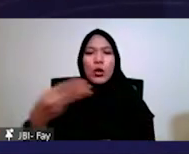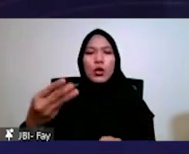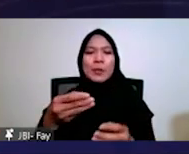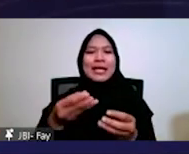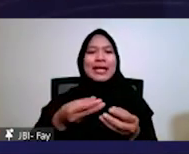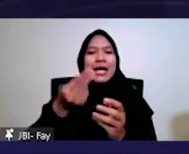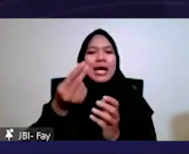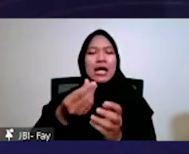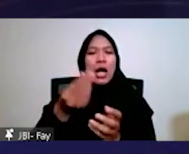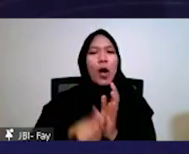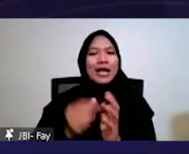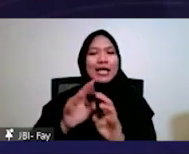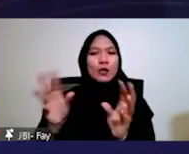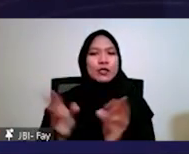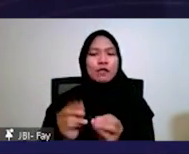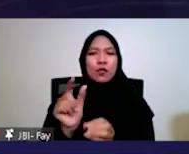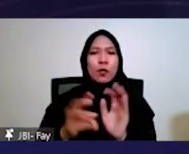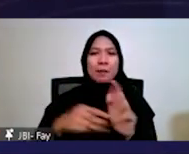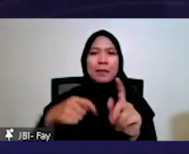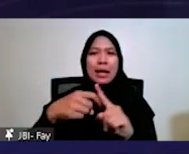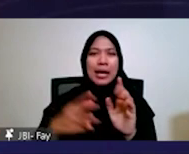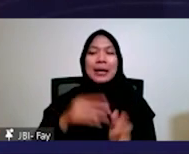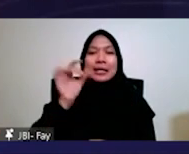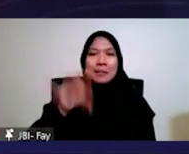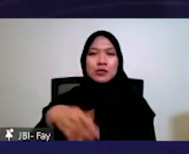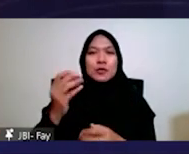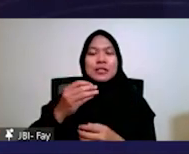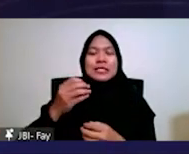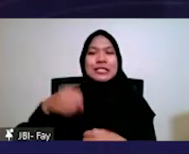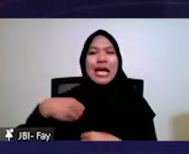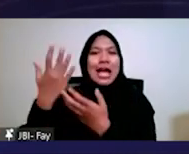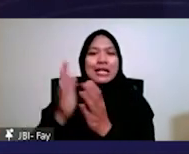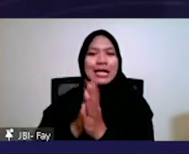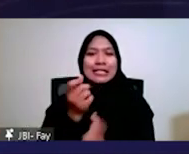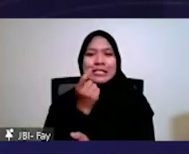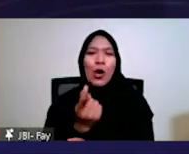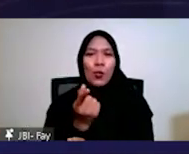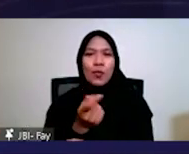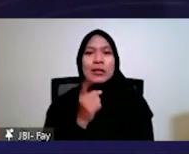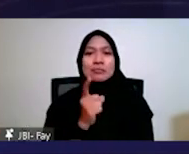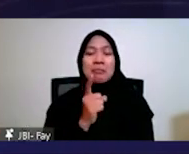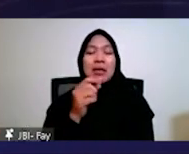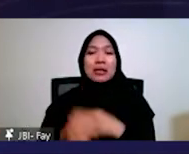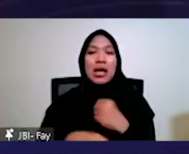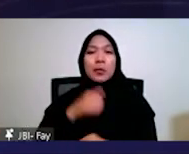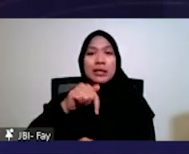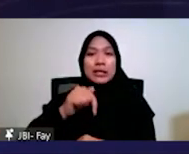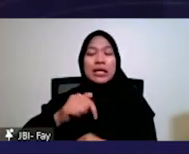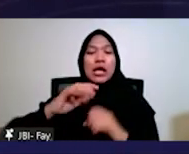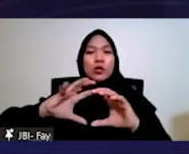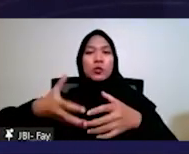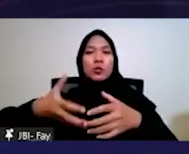UMKM termasuk Ekonomi keuangan syariah dan hijau Nah karena tahun ini memang dunia berbentuk